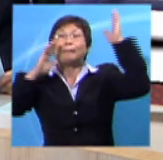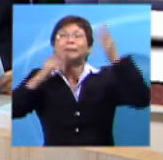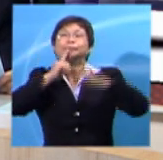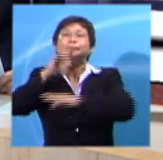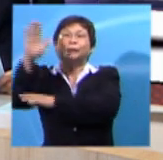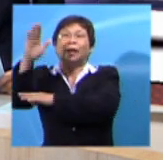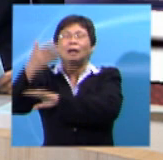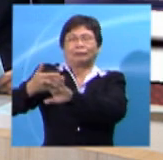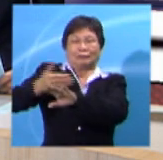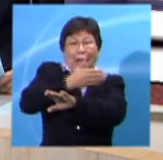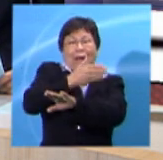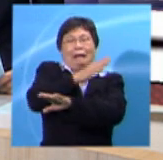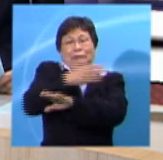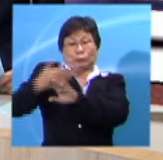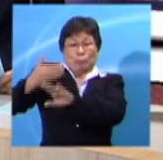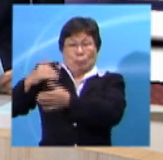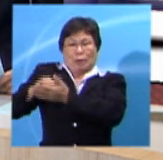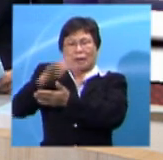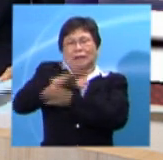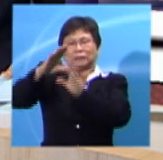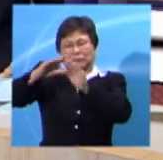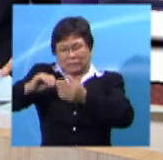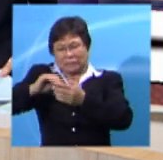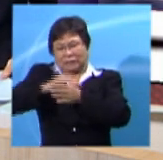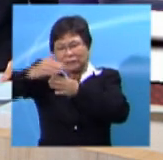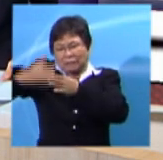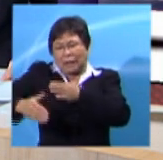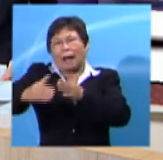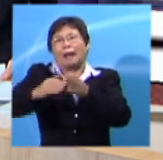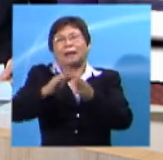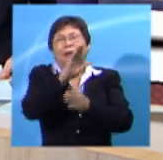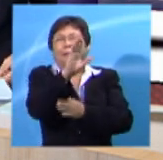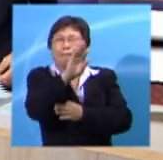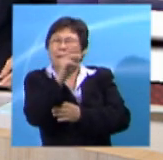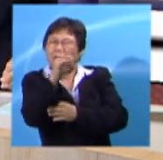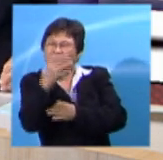ini selain menyelesaikan Baki siasatan tragedi